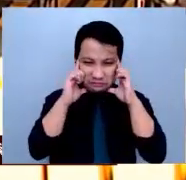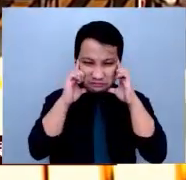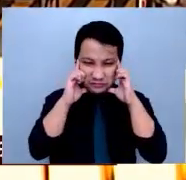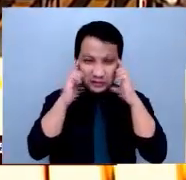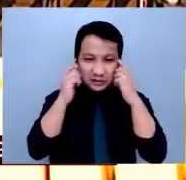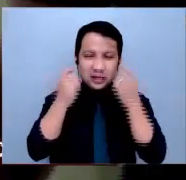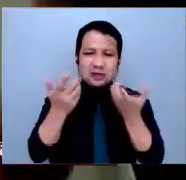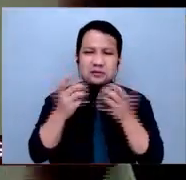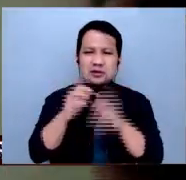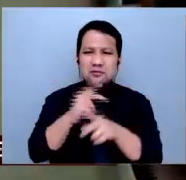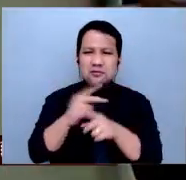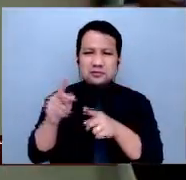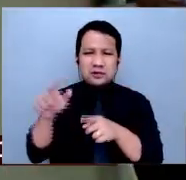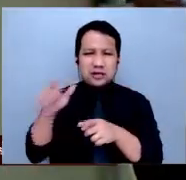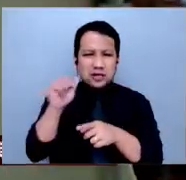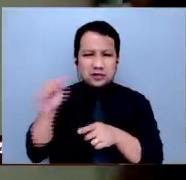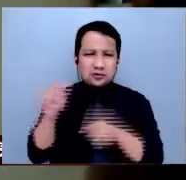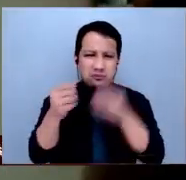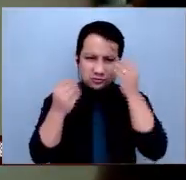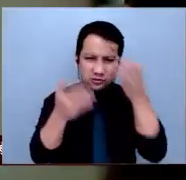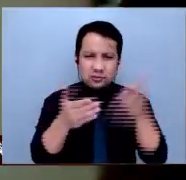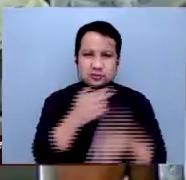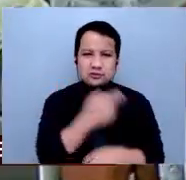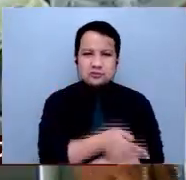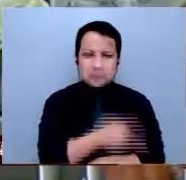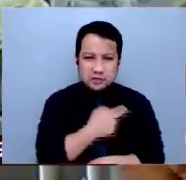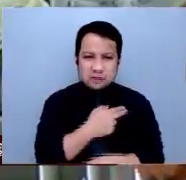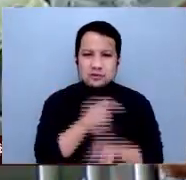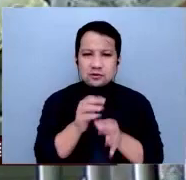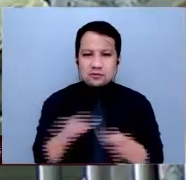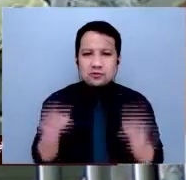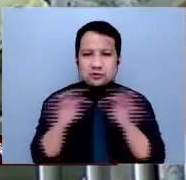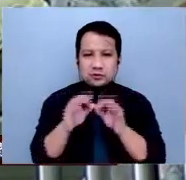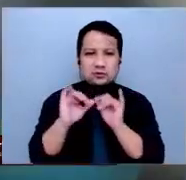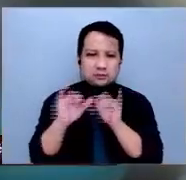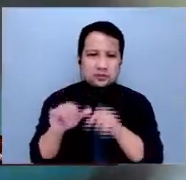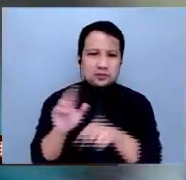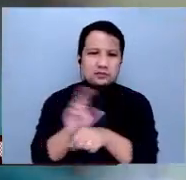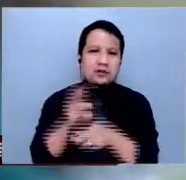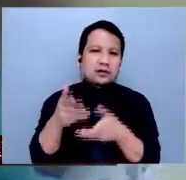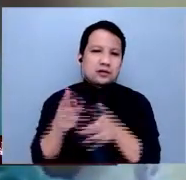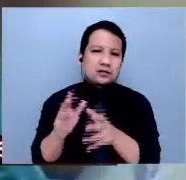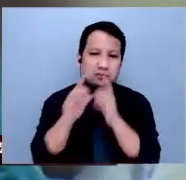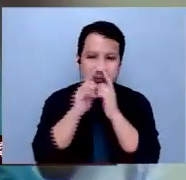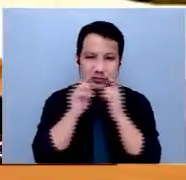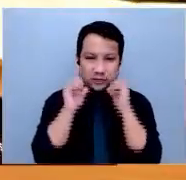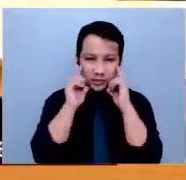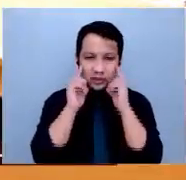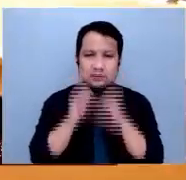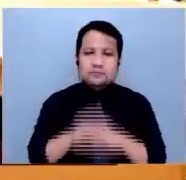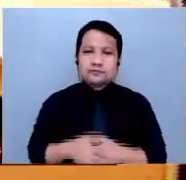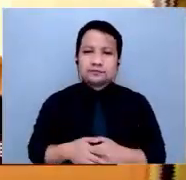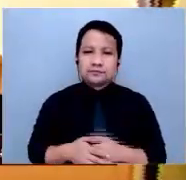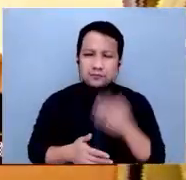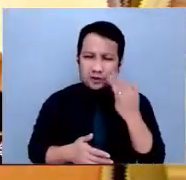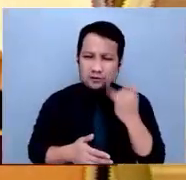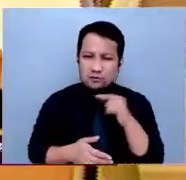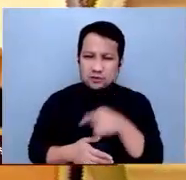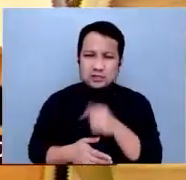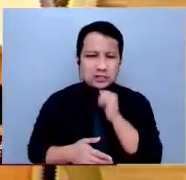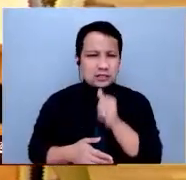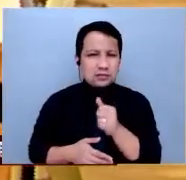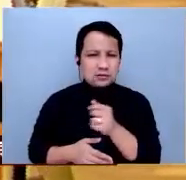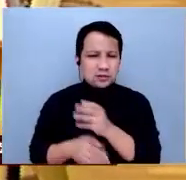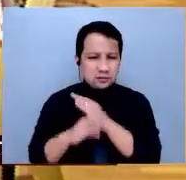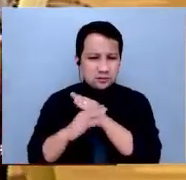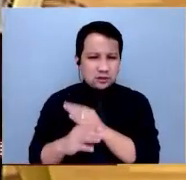Professor Agar, dapat daw sa mga hospital setting lang talaga ipatupad ang pagsusuot ng face shield. Lalo't hindi maiiwasan